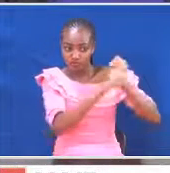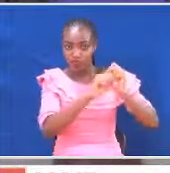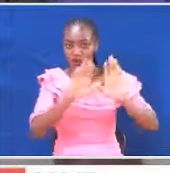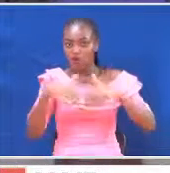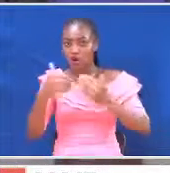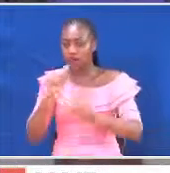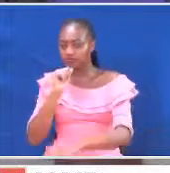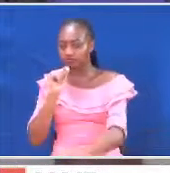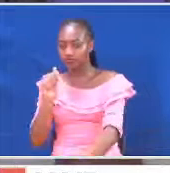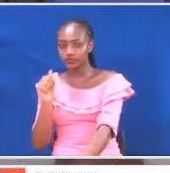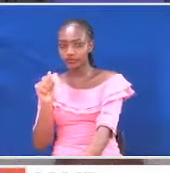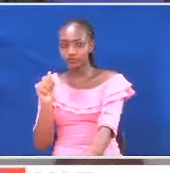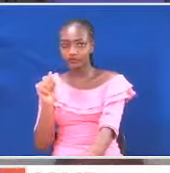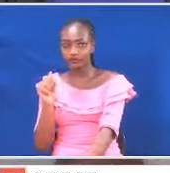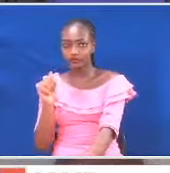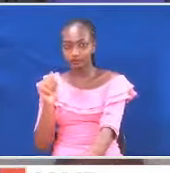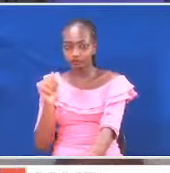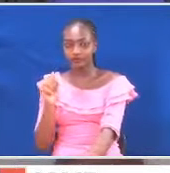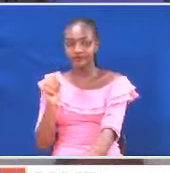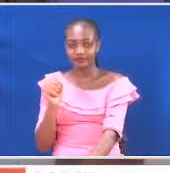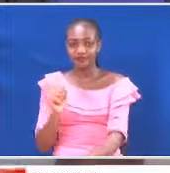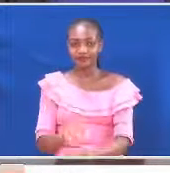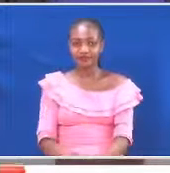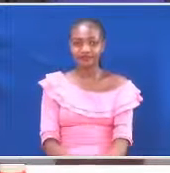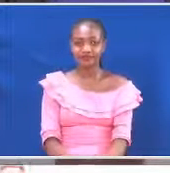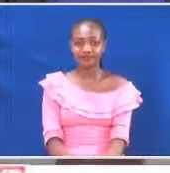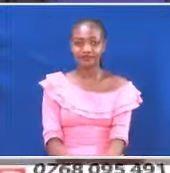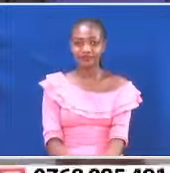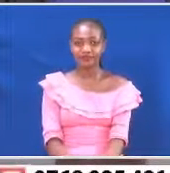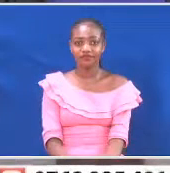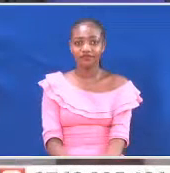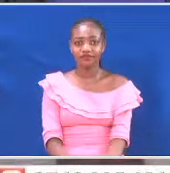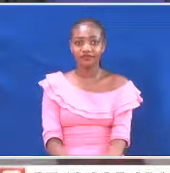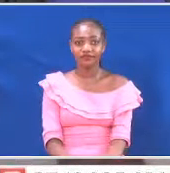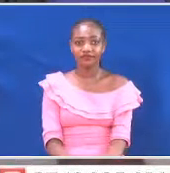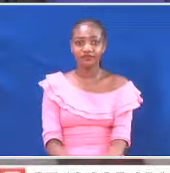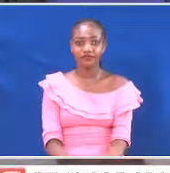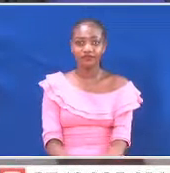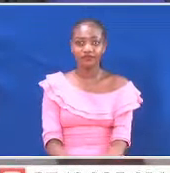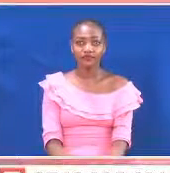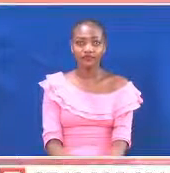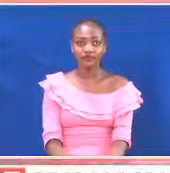au la. Sharon Baranga, TV 47.